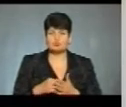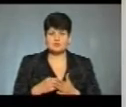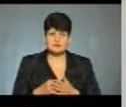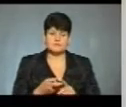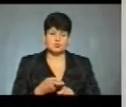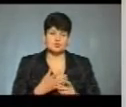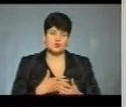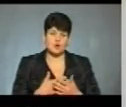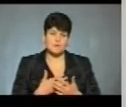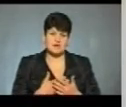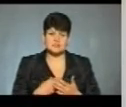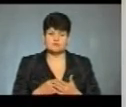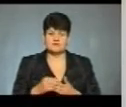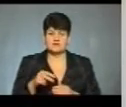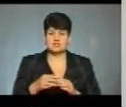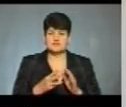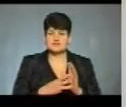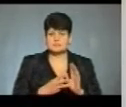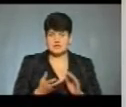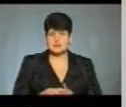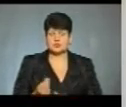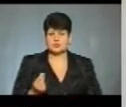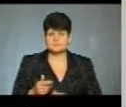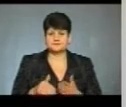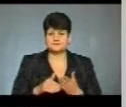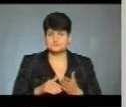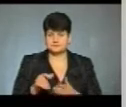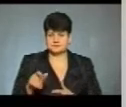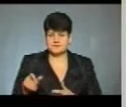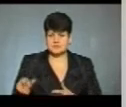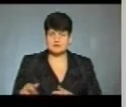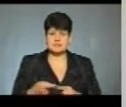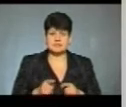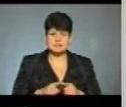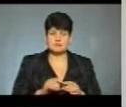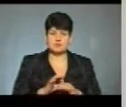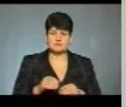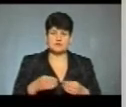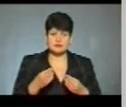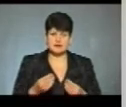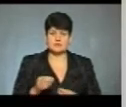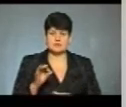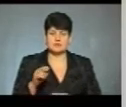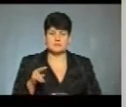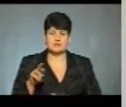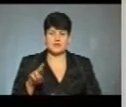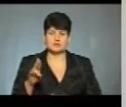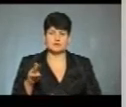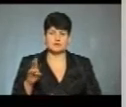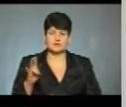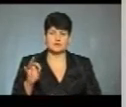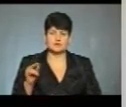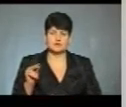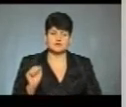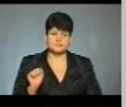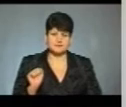бюджету 2018 та гроші меценатів. Цей проєкт подала працівниця управління освіти міськради Олена П'ятночка, повідомила Ольга